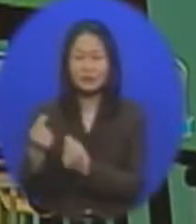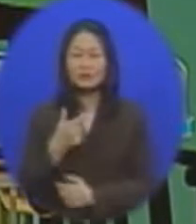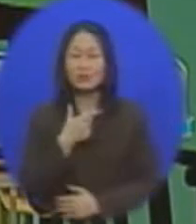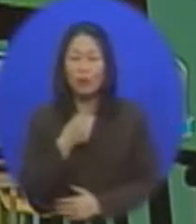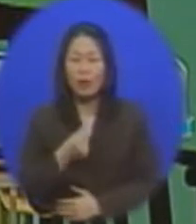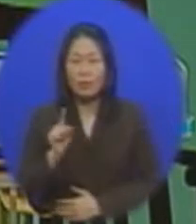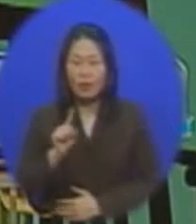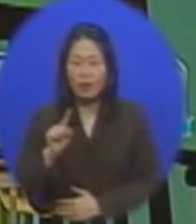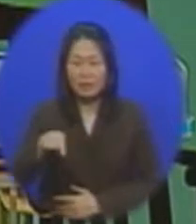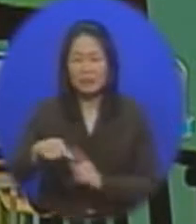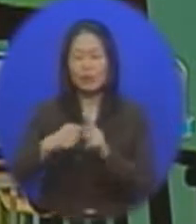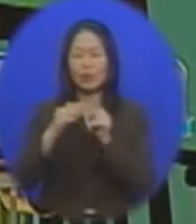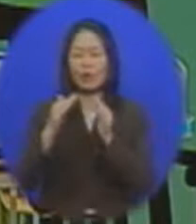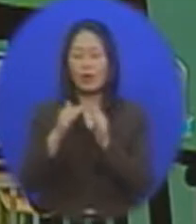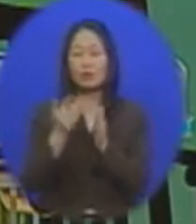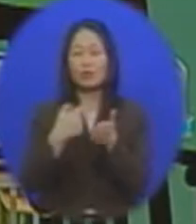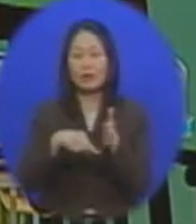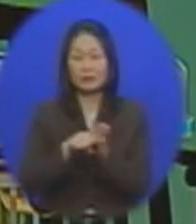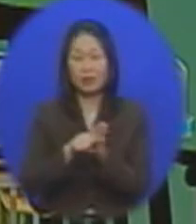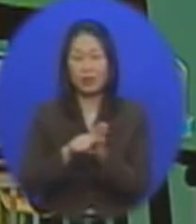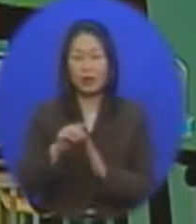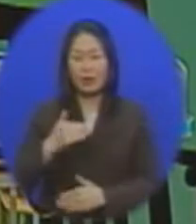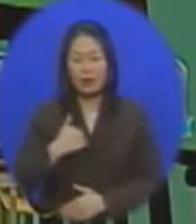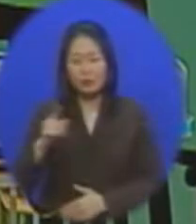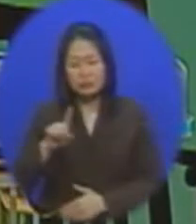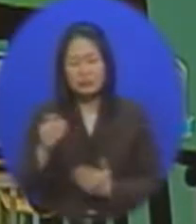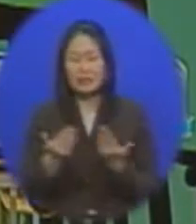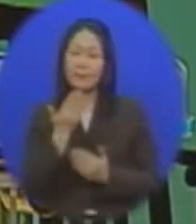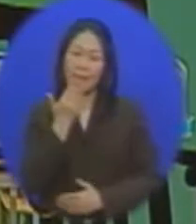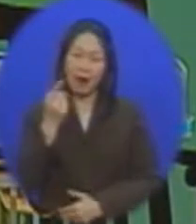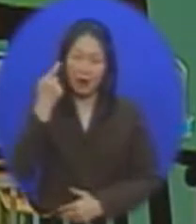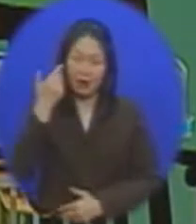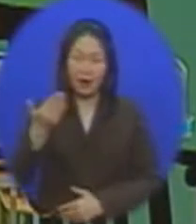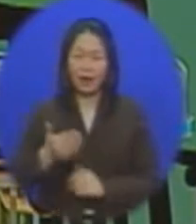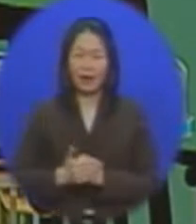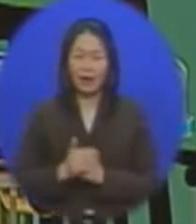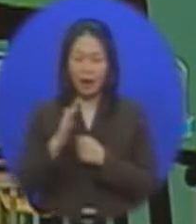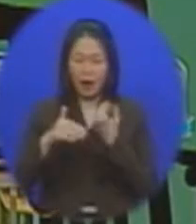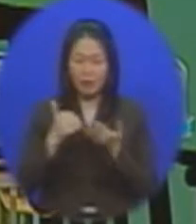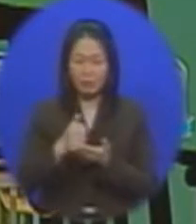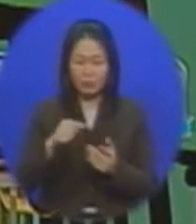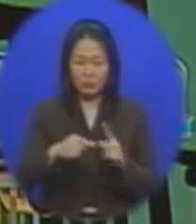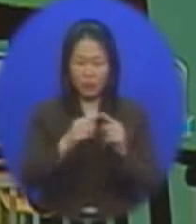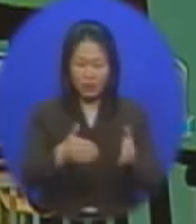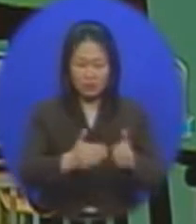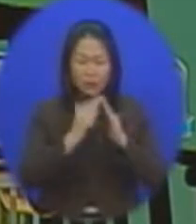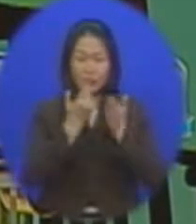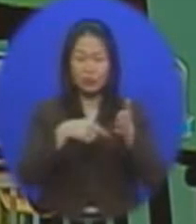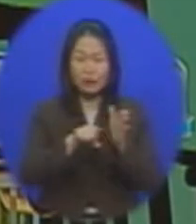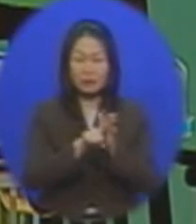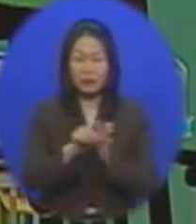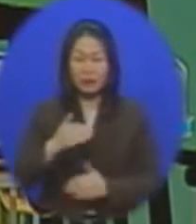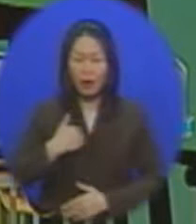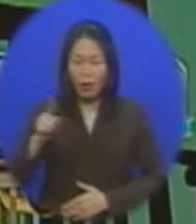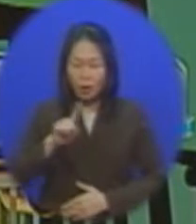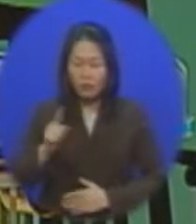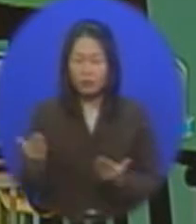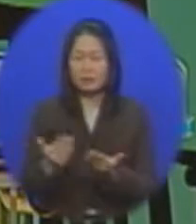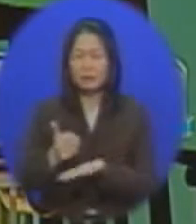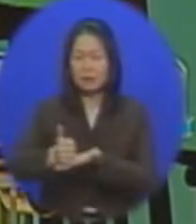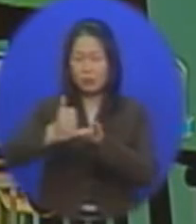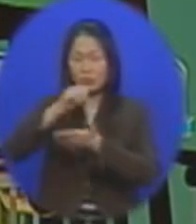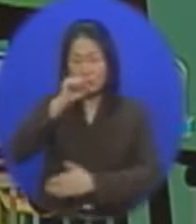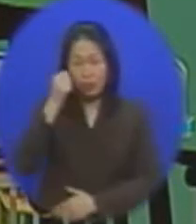교회를 위해서 내가 무슨 일을 할 수 있을까 하나님의 교회를 세우기 위해서 내가 어떤 일을 섬기면 좋을까